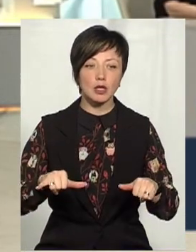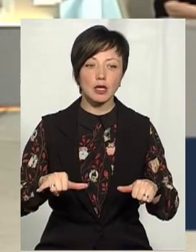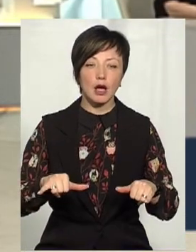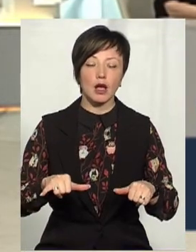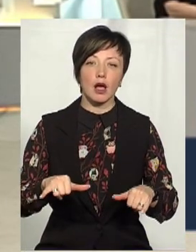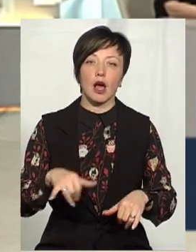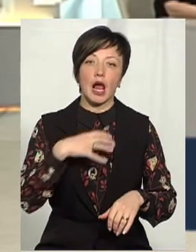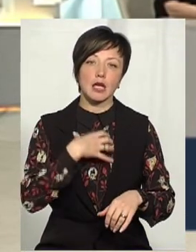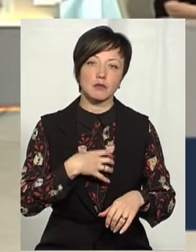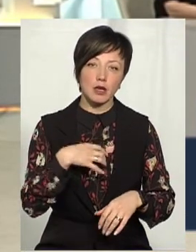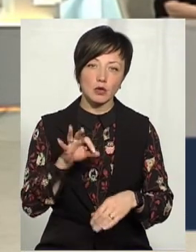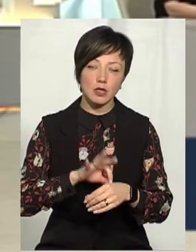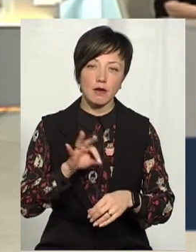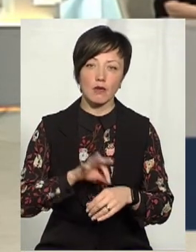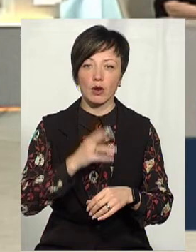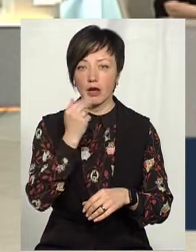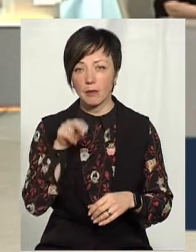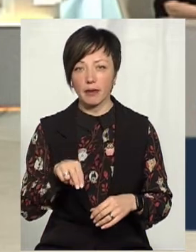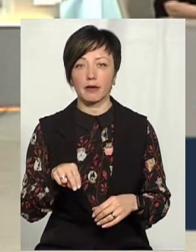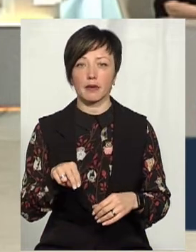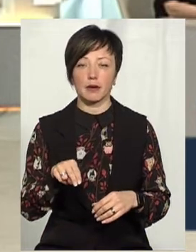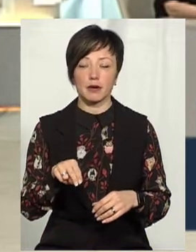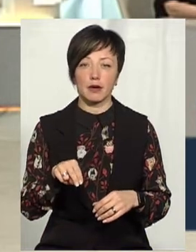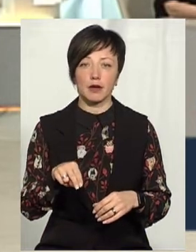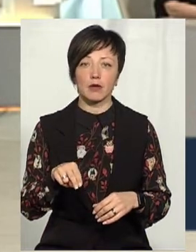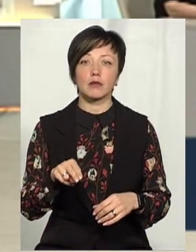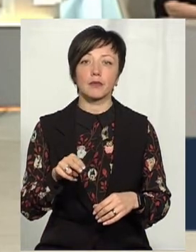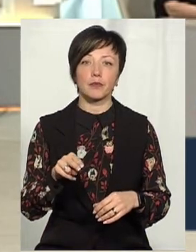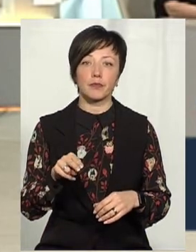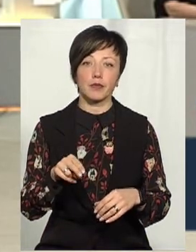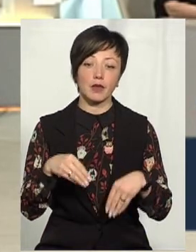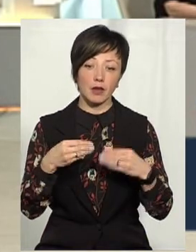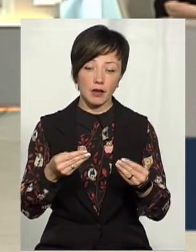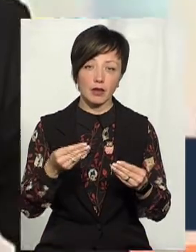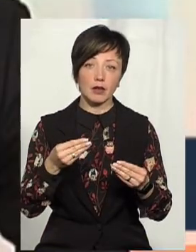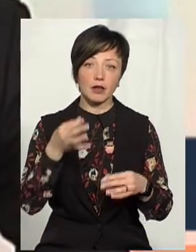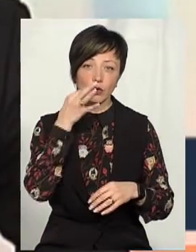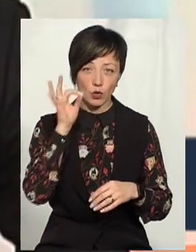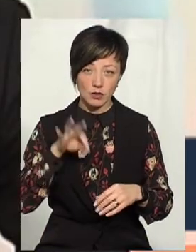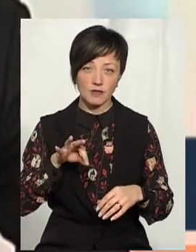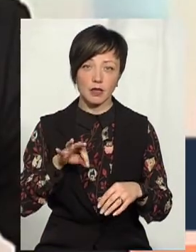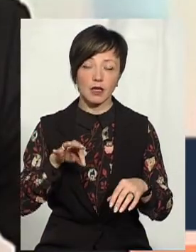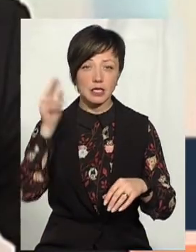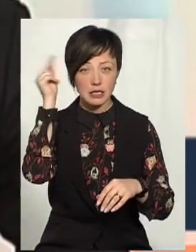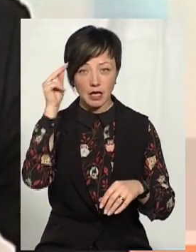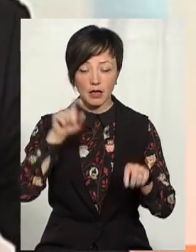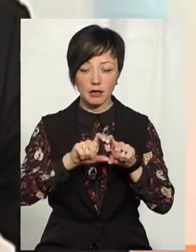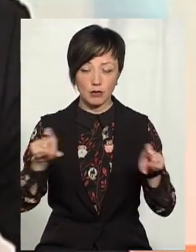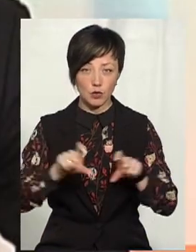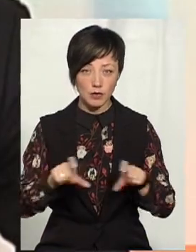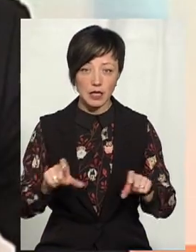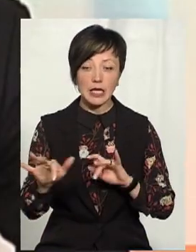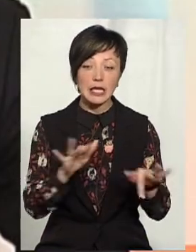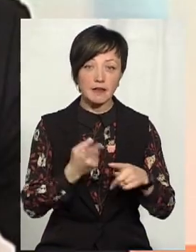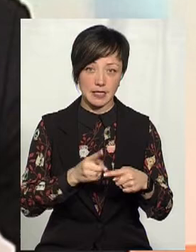гострих респіраторних захворювань чи захворювань на грип, дали вже практику заходам освіти стосовно дій у цій